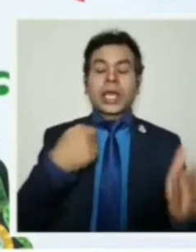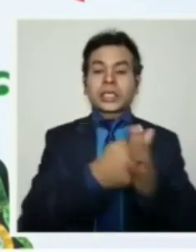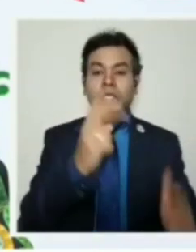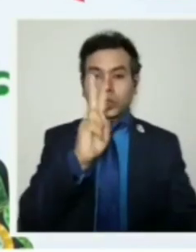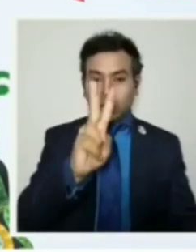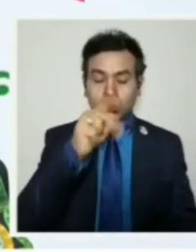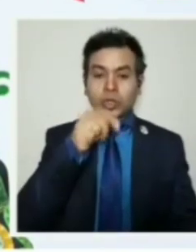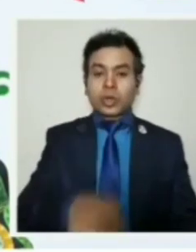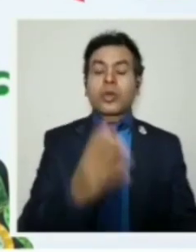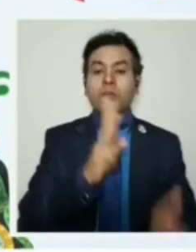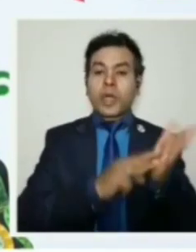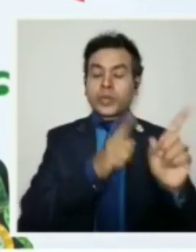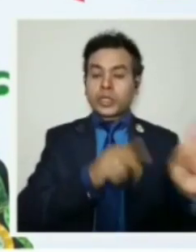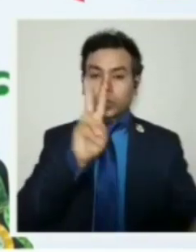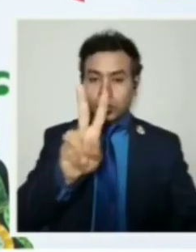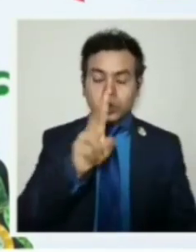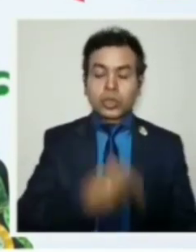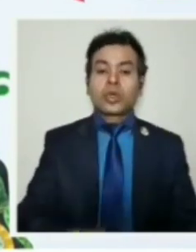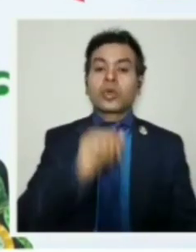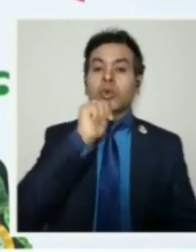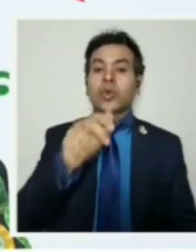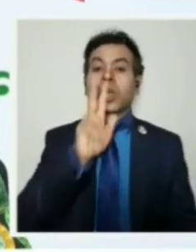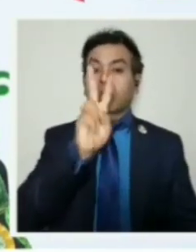বাড়িতে 12 জন।